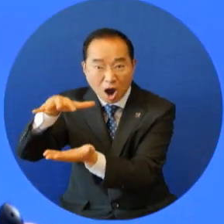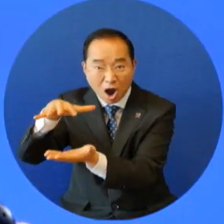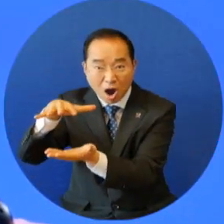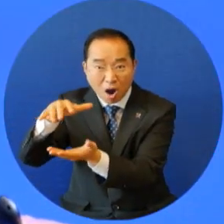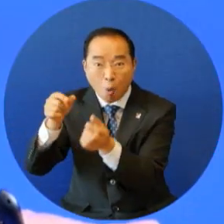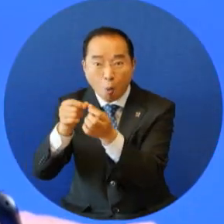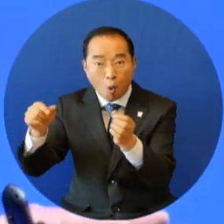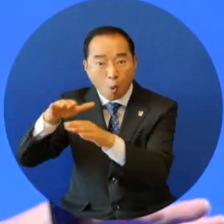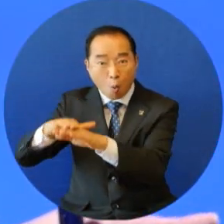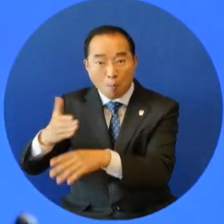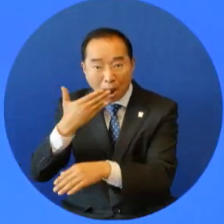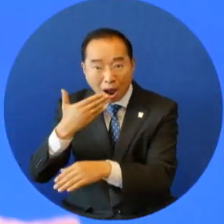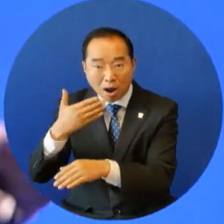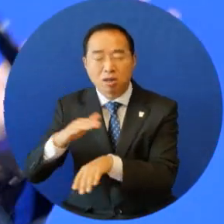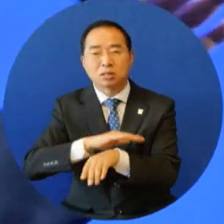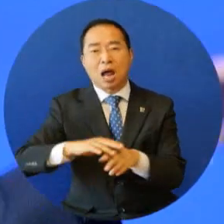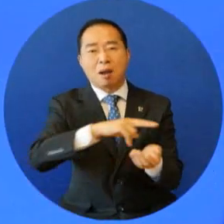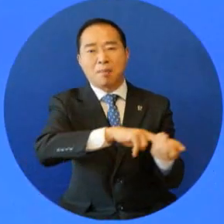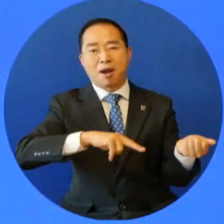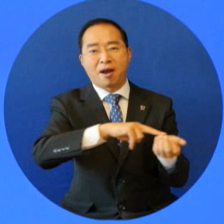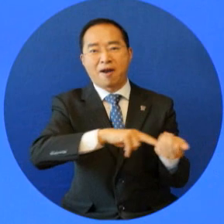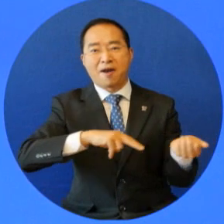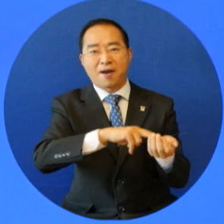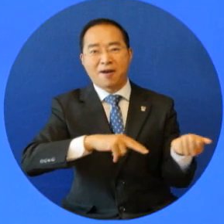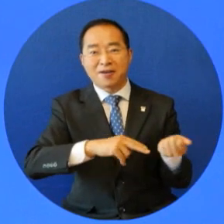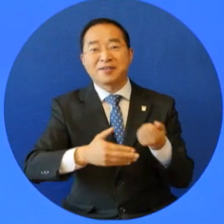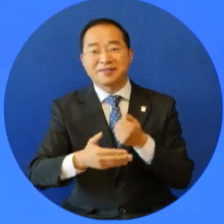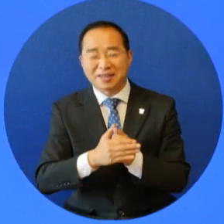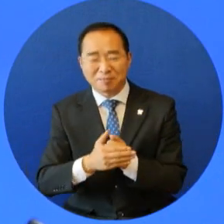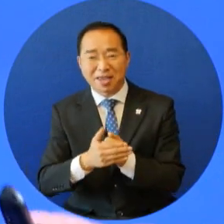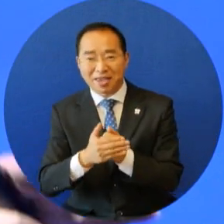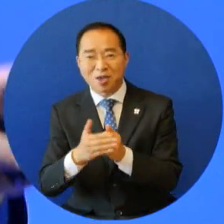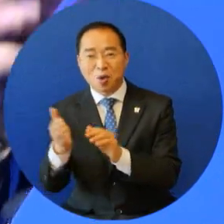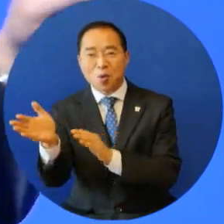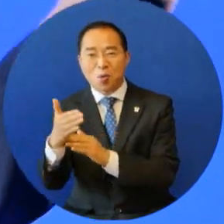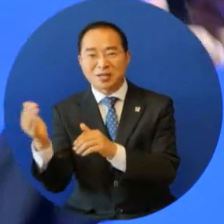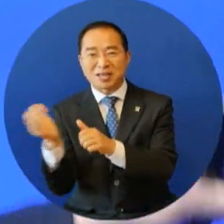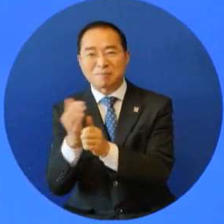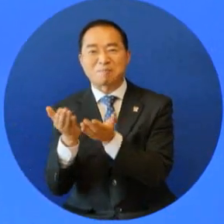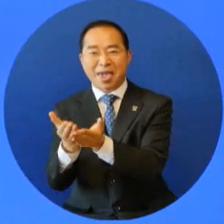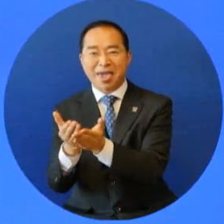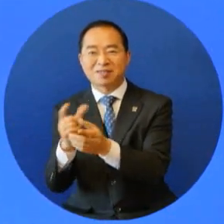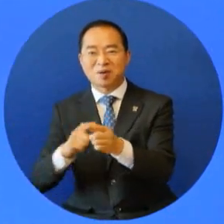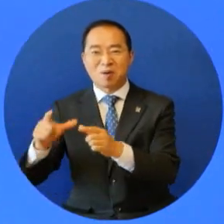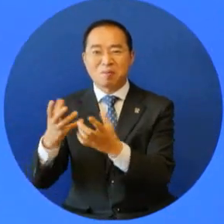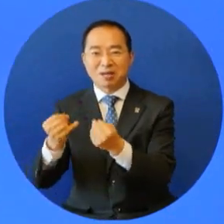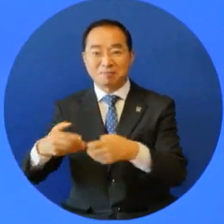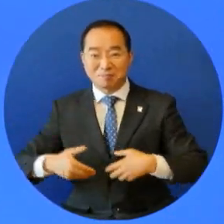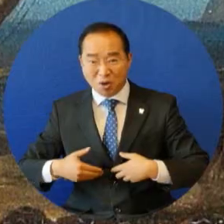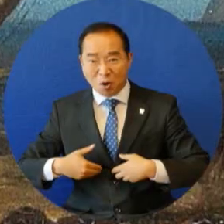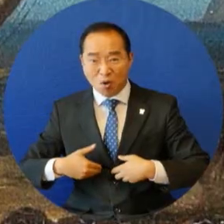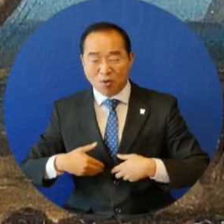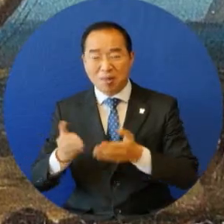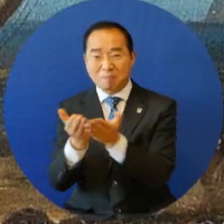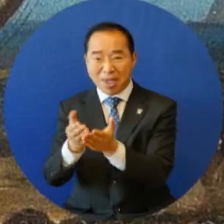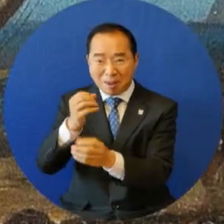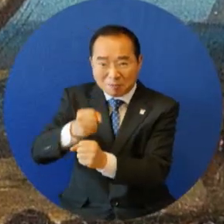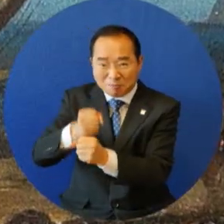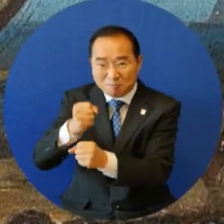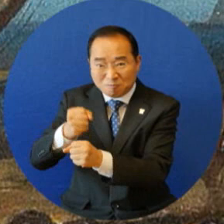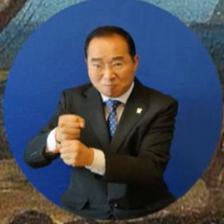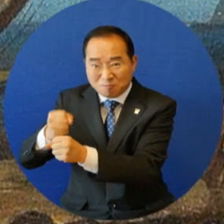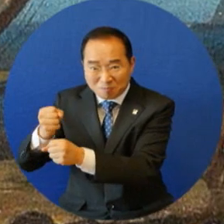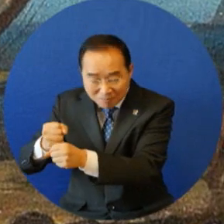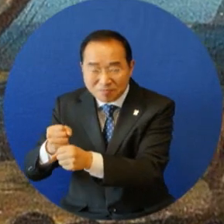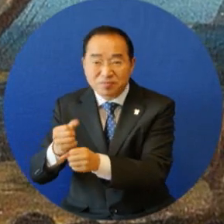늘어나면서 고기잡이 배가 많이 더 필요하게 됐어요. 그래서 유대인들이 조선소를 차려가지고 청어잡이 배들을